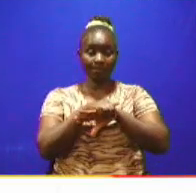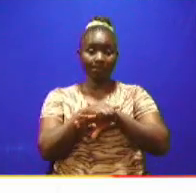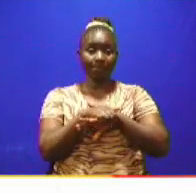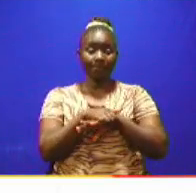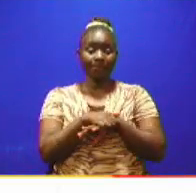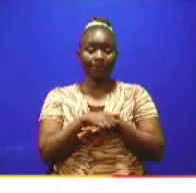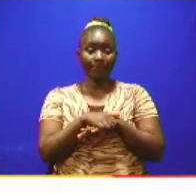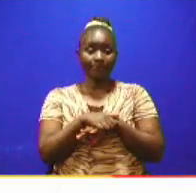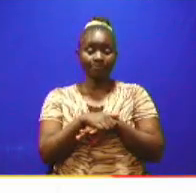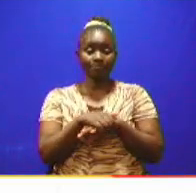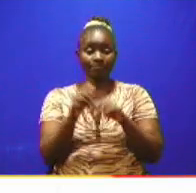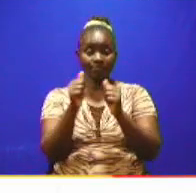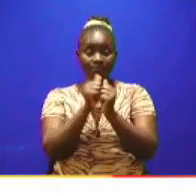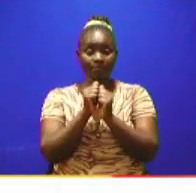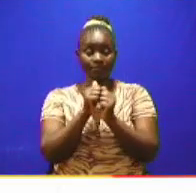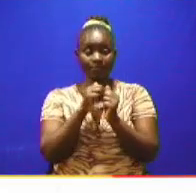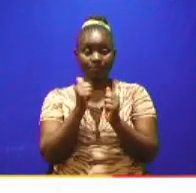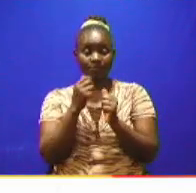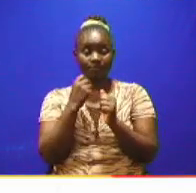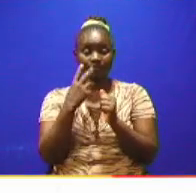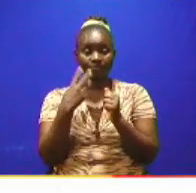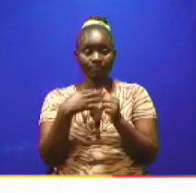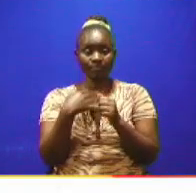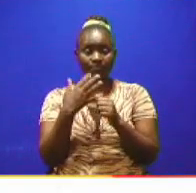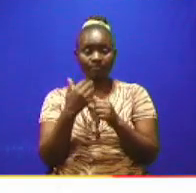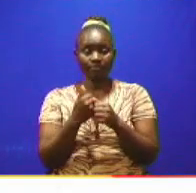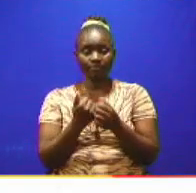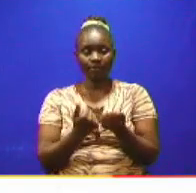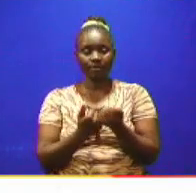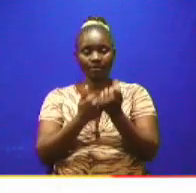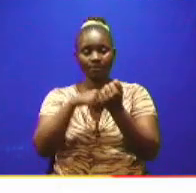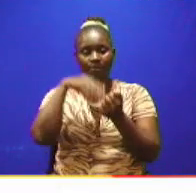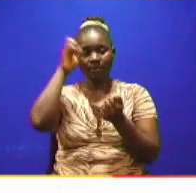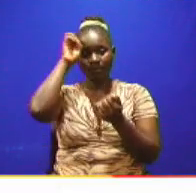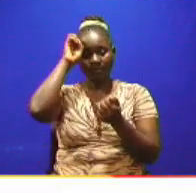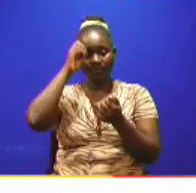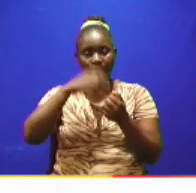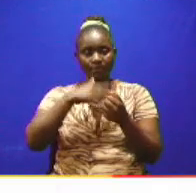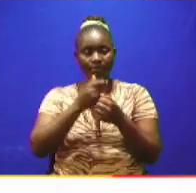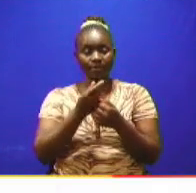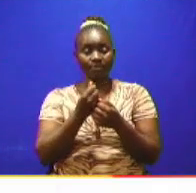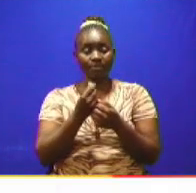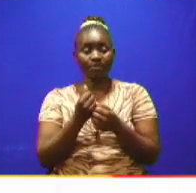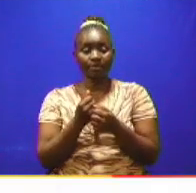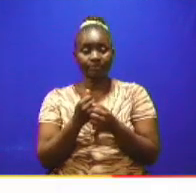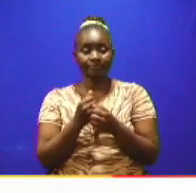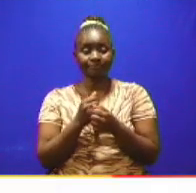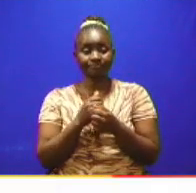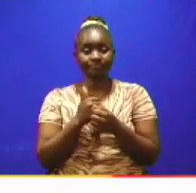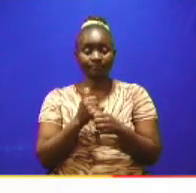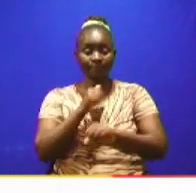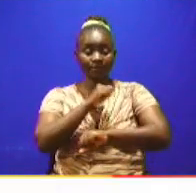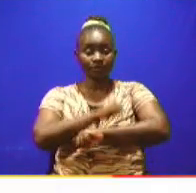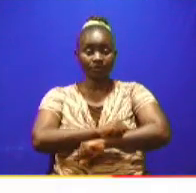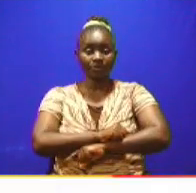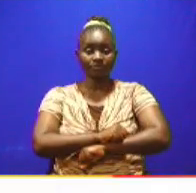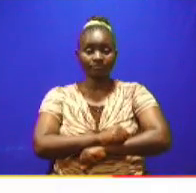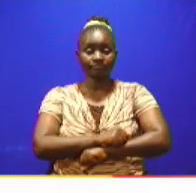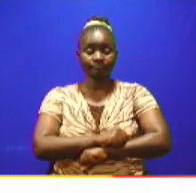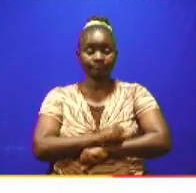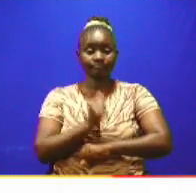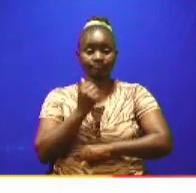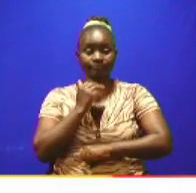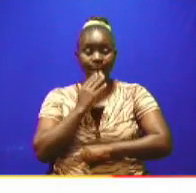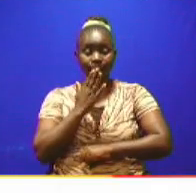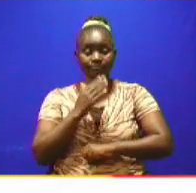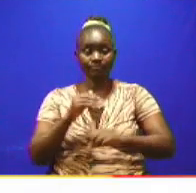boigo amo nebintu binde bune nchiria mnyoko nyarago sere chisemi. Na boigo mkia bato kachive sa gochia asi skuru yo. Kanga nekio mbe kino giyatu